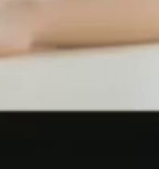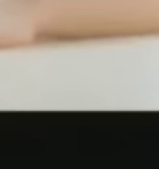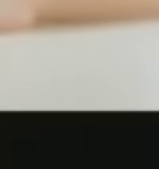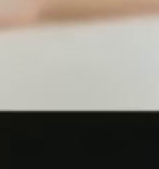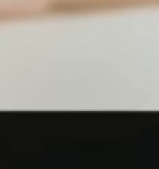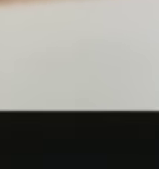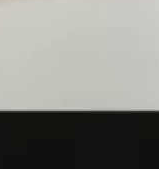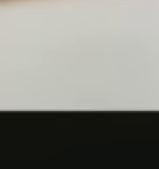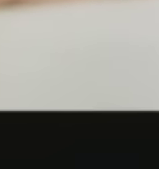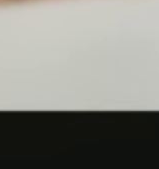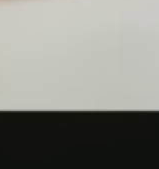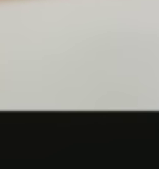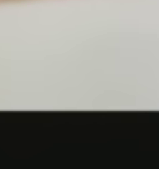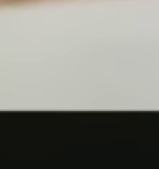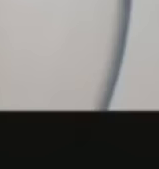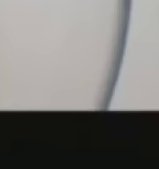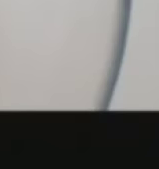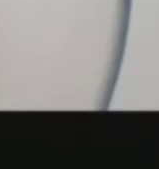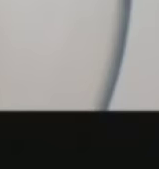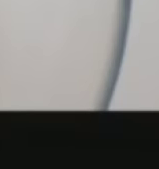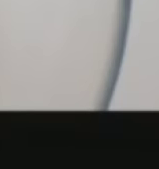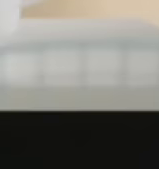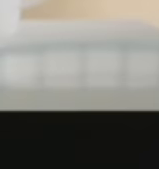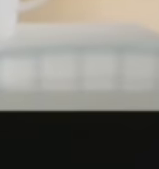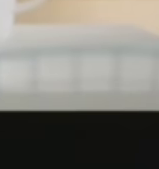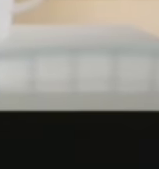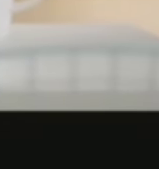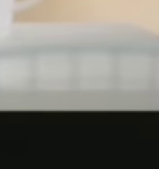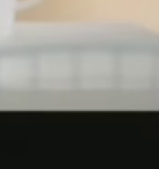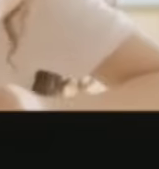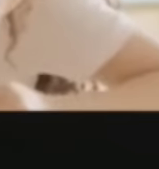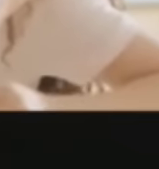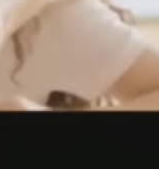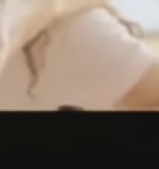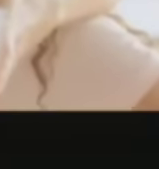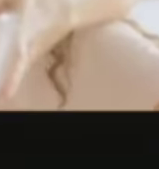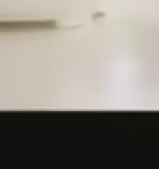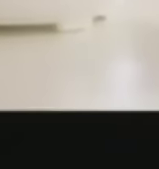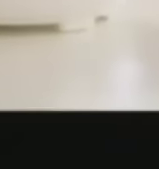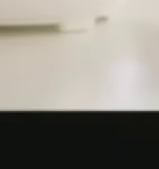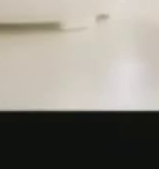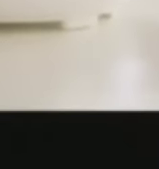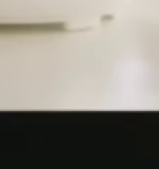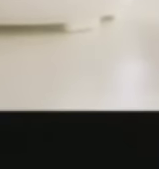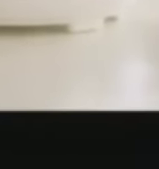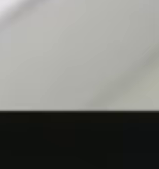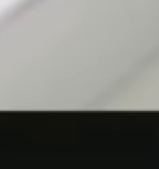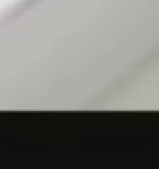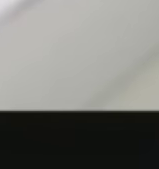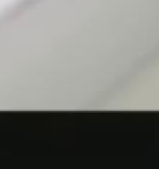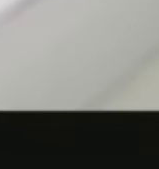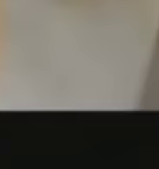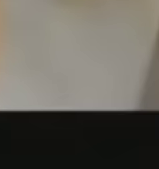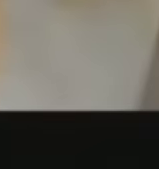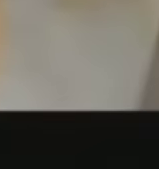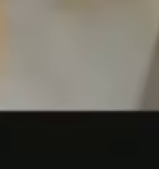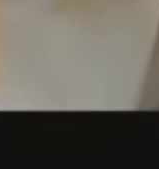ini Nutri Cake, premix brownies yang enak dan praktis. Gak perlu mixer, oven bisa, kukus